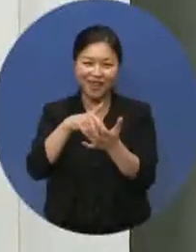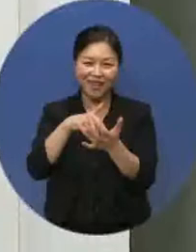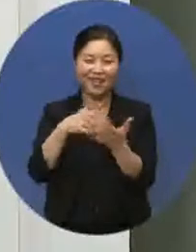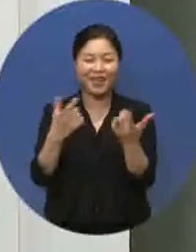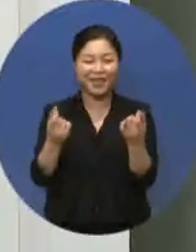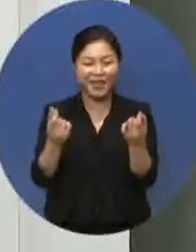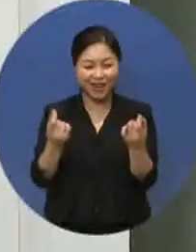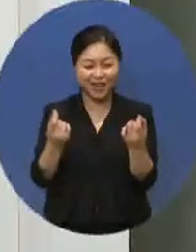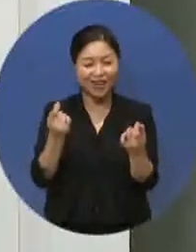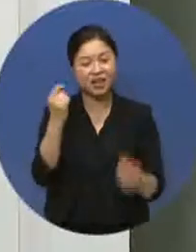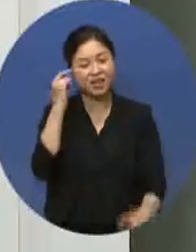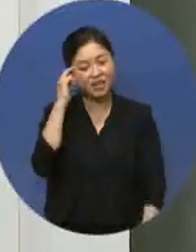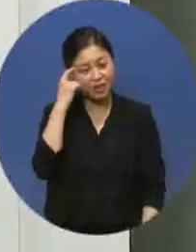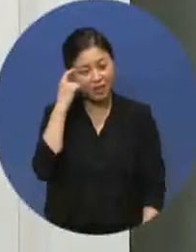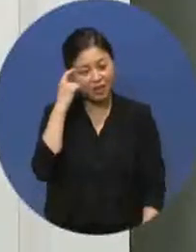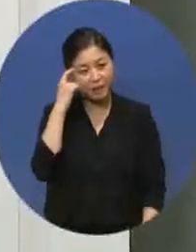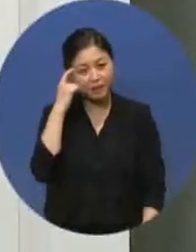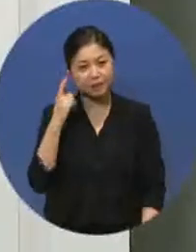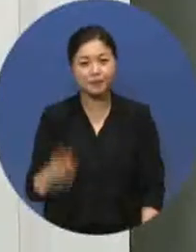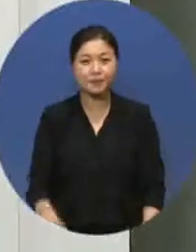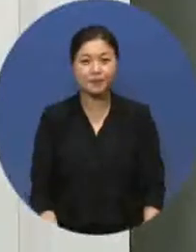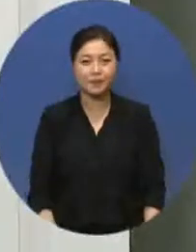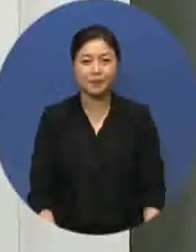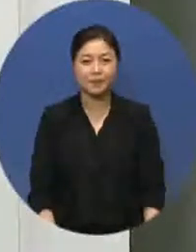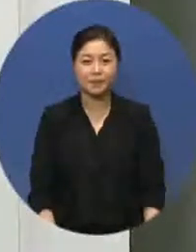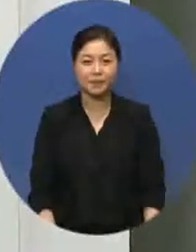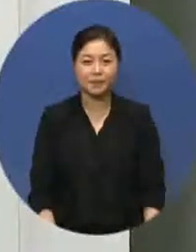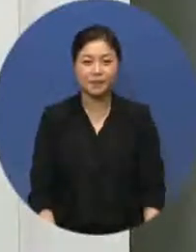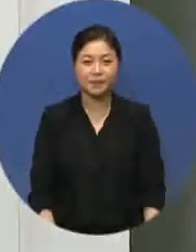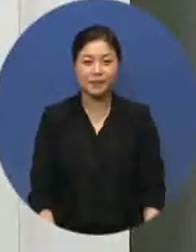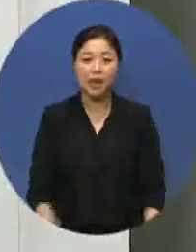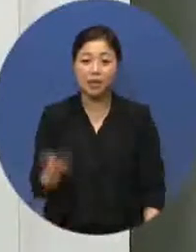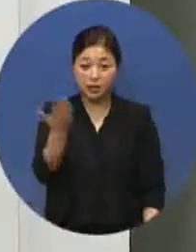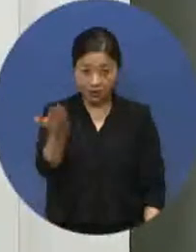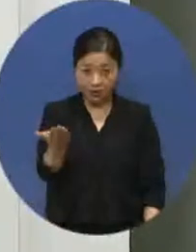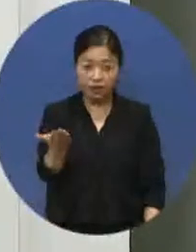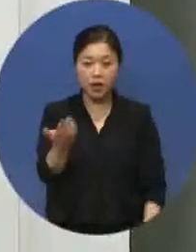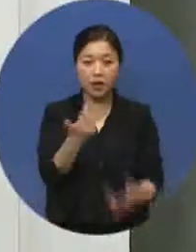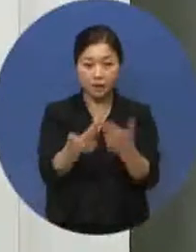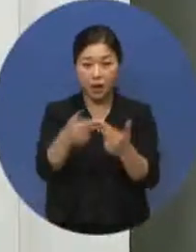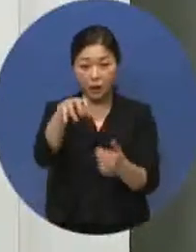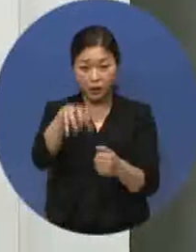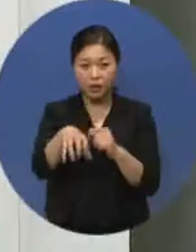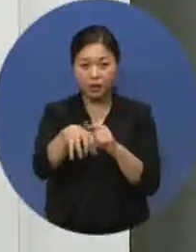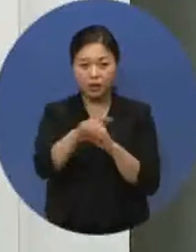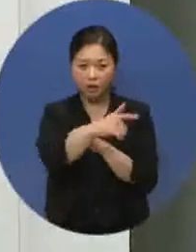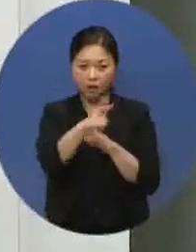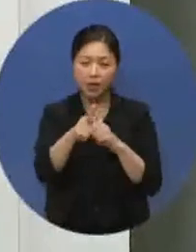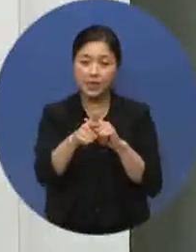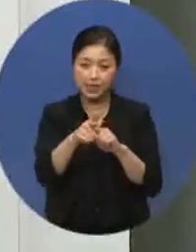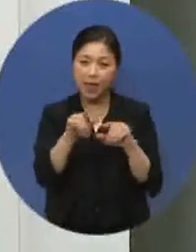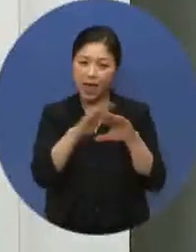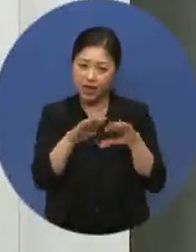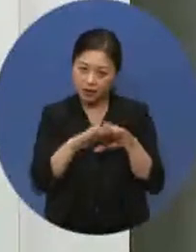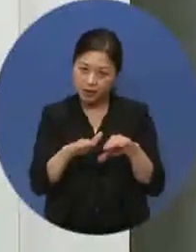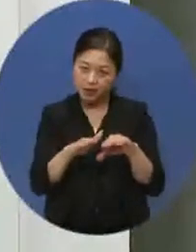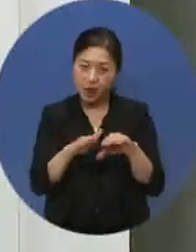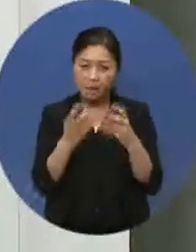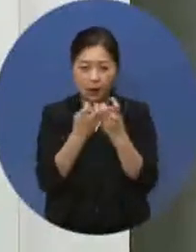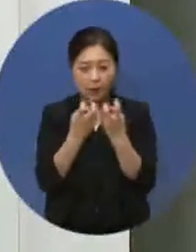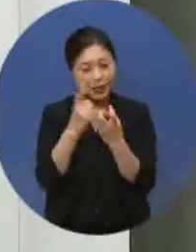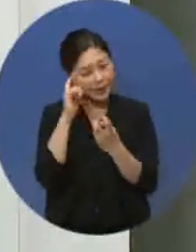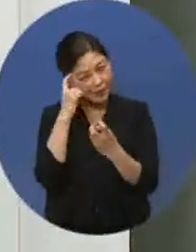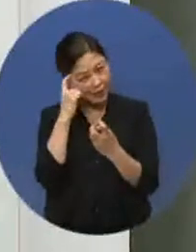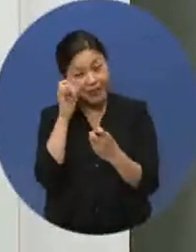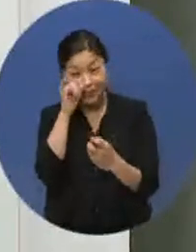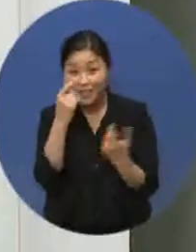뭐 똑같은 입장이 네. 아닐까 생각을 합니다. 그래서 변협에서도 그런 어떤 대책을 철저히 강구하고